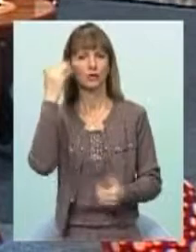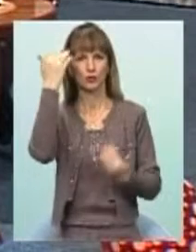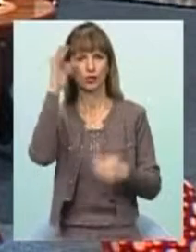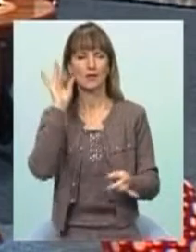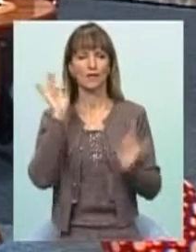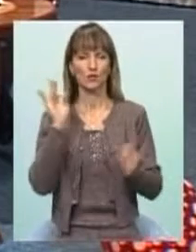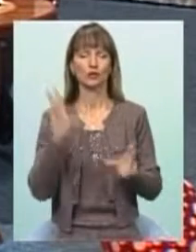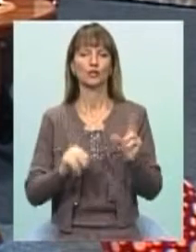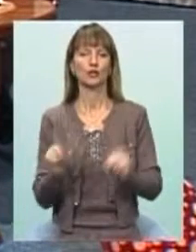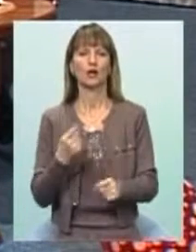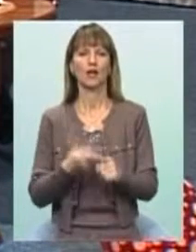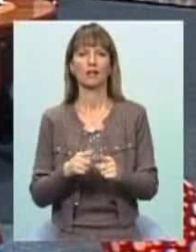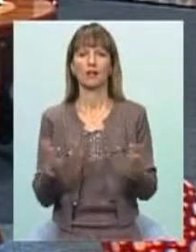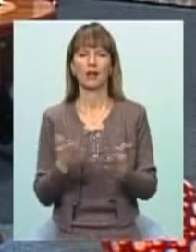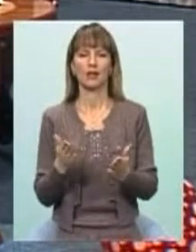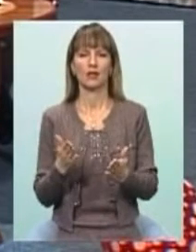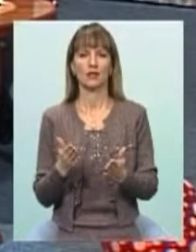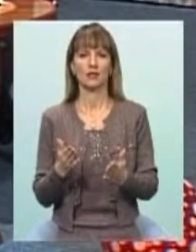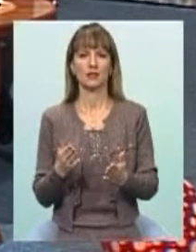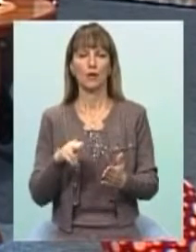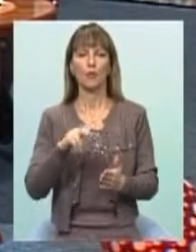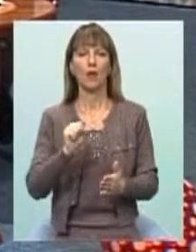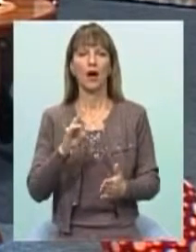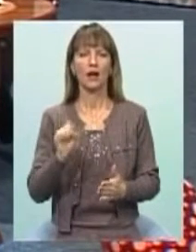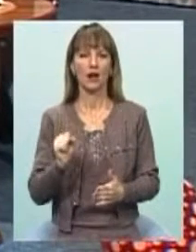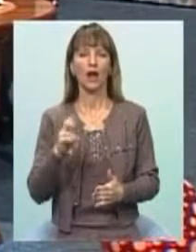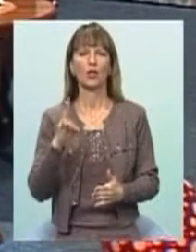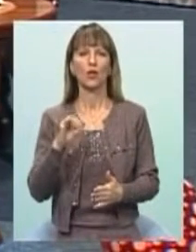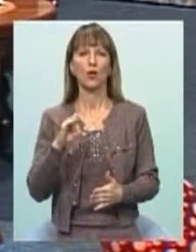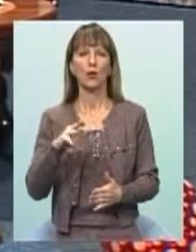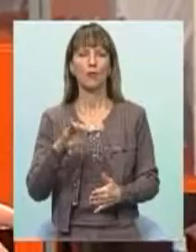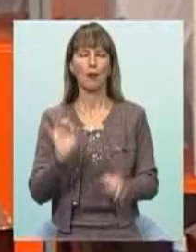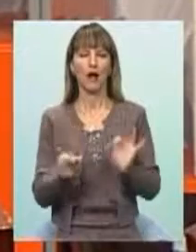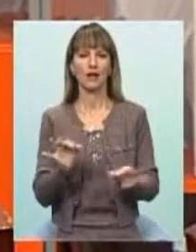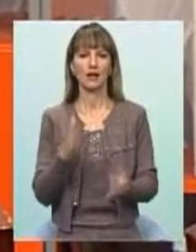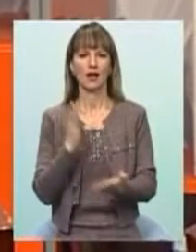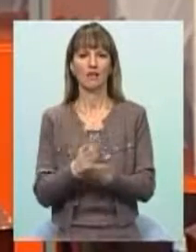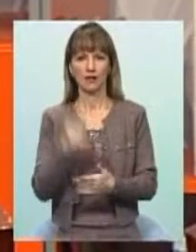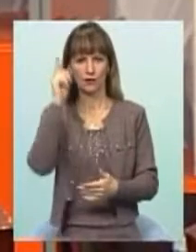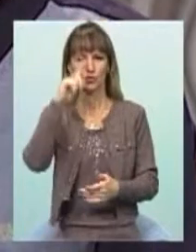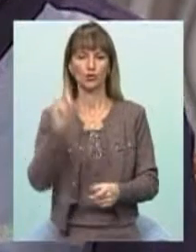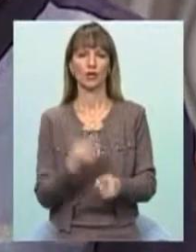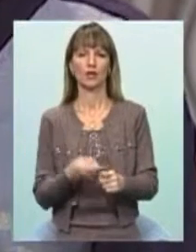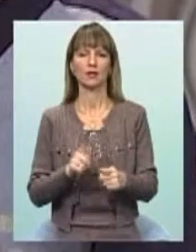і вважати, що це якісь паранормальні явища. До речі, що таке паранормальні явища, тобі відомо?